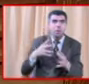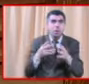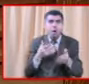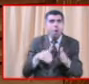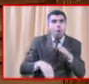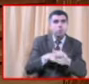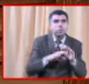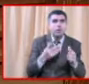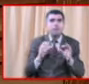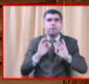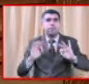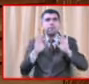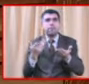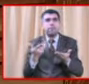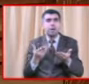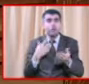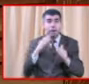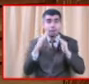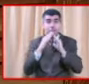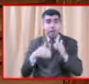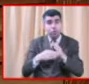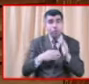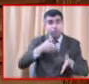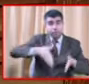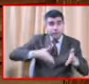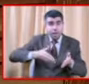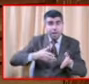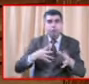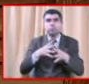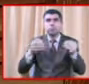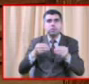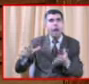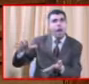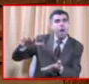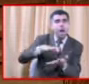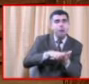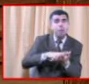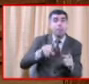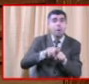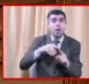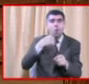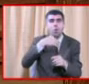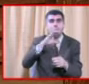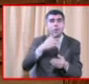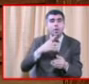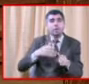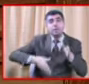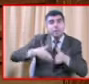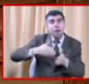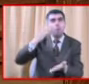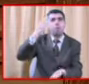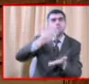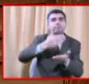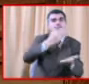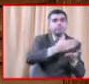وتارودانت كذلك وطاطا والراشيديه سيد الوزير منحصرين. الطريق رقم 9 مسدوده في وجه المواطنين. سيد الوزير، يجب